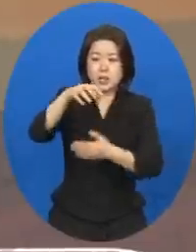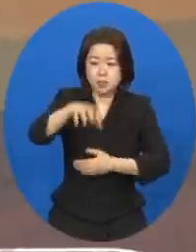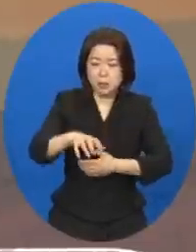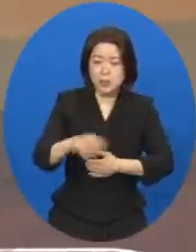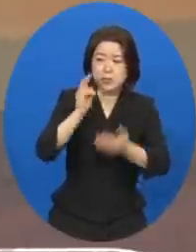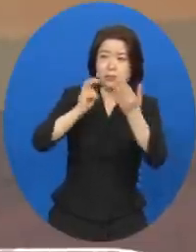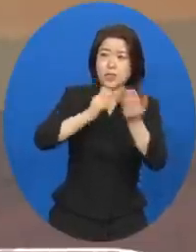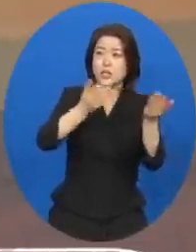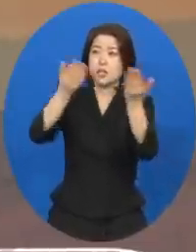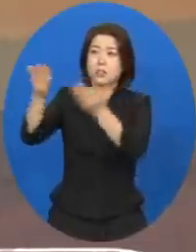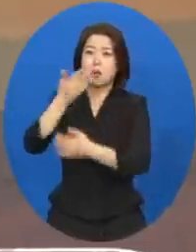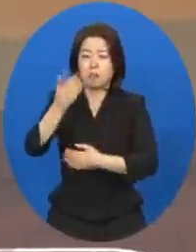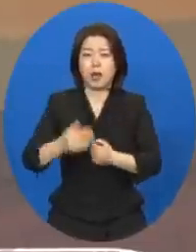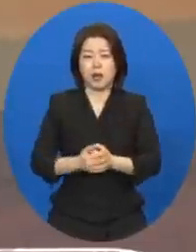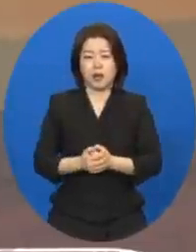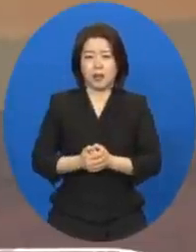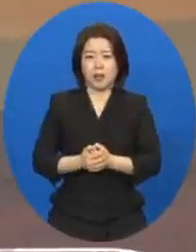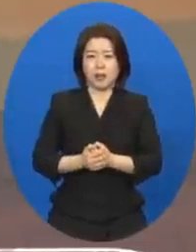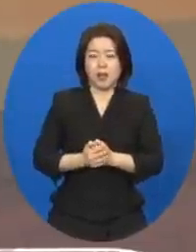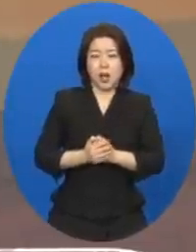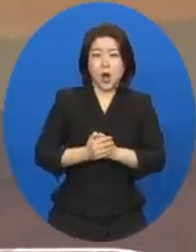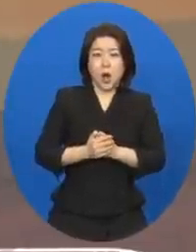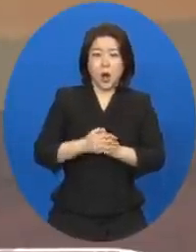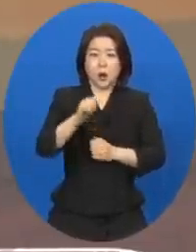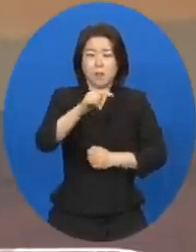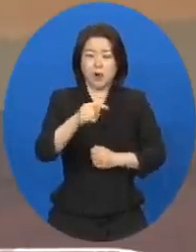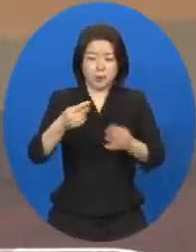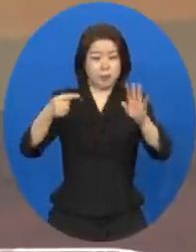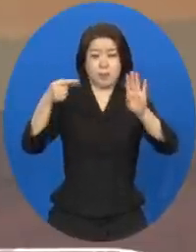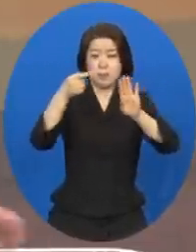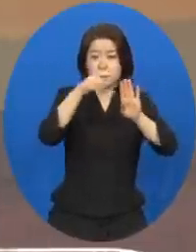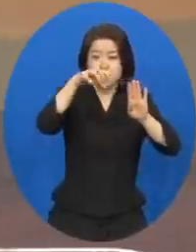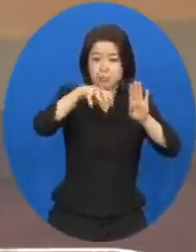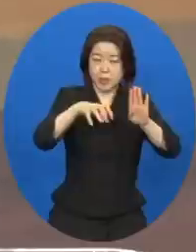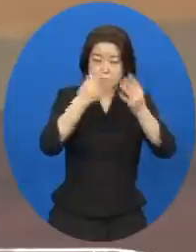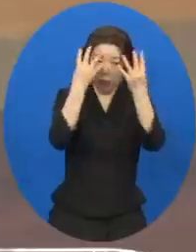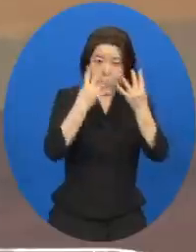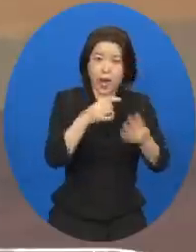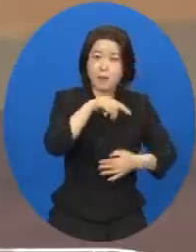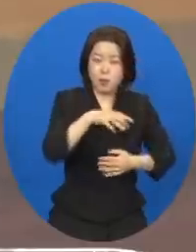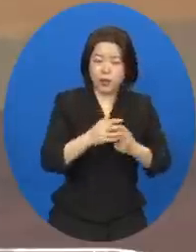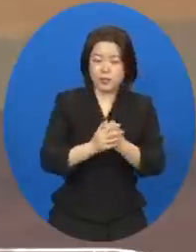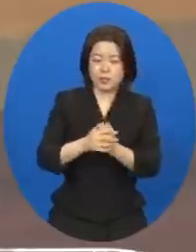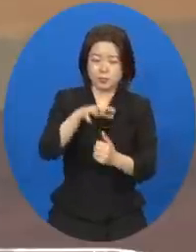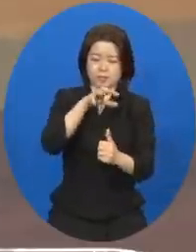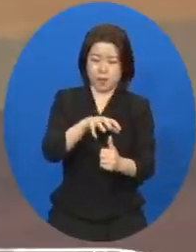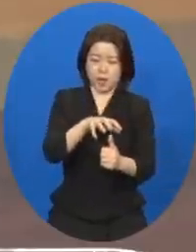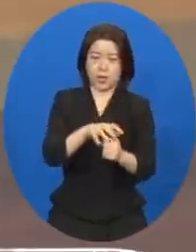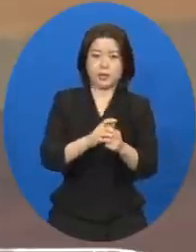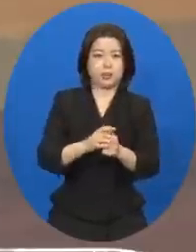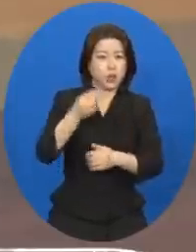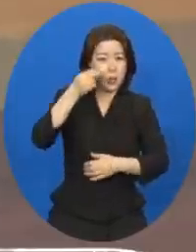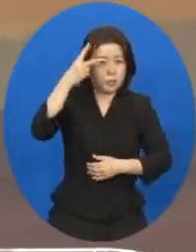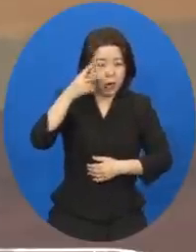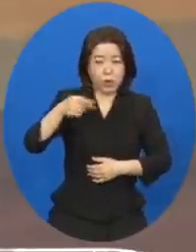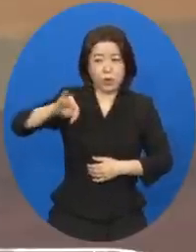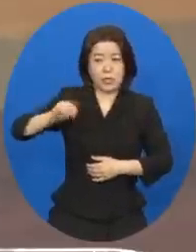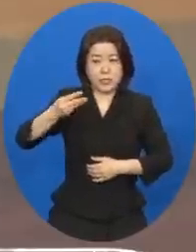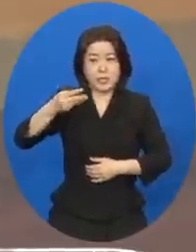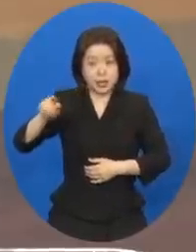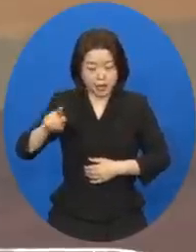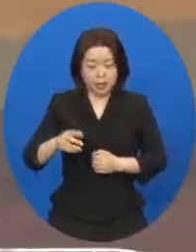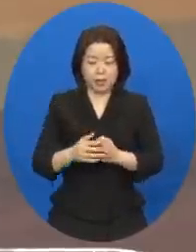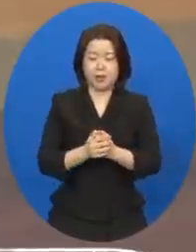감옥에 갇혔던 사도바울과 실라가 예수님 전한다고 부활의 주님을 전한다고